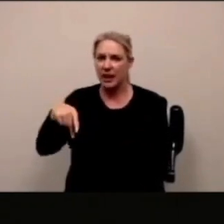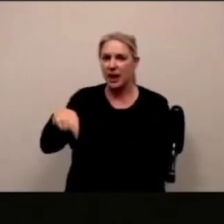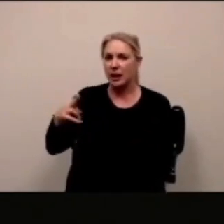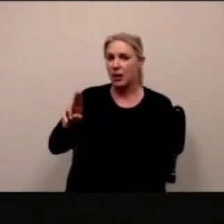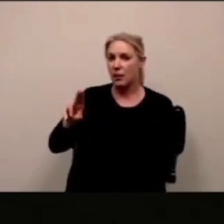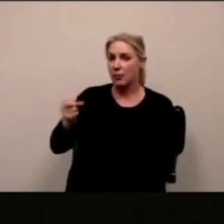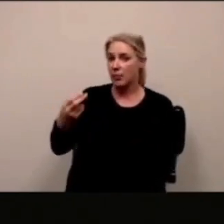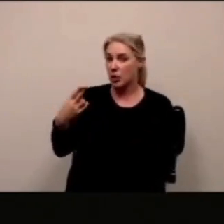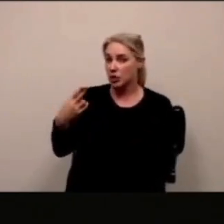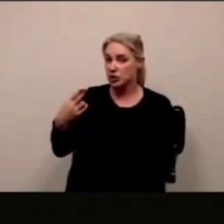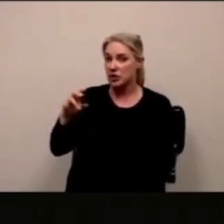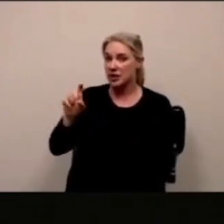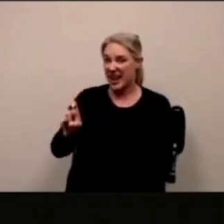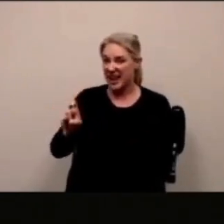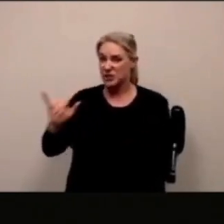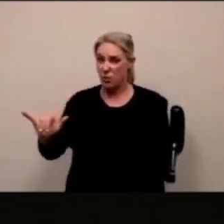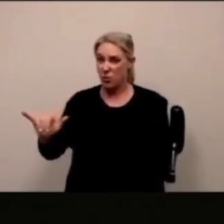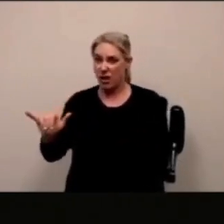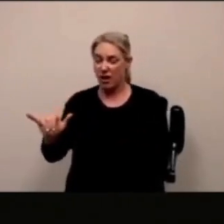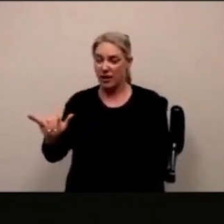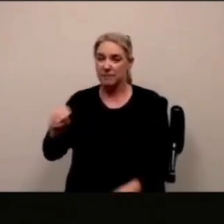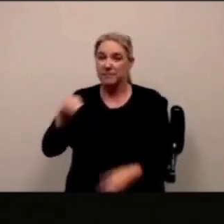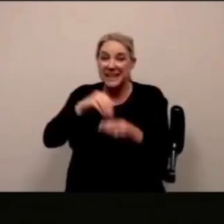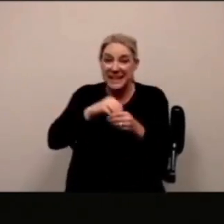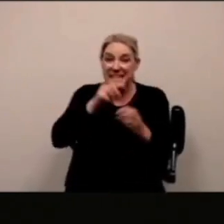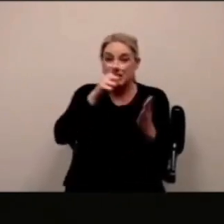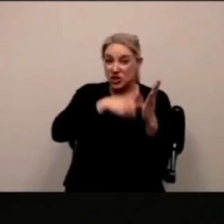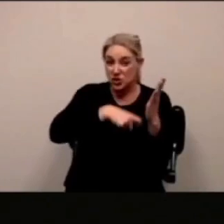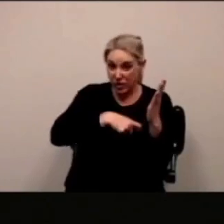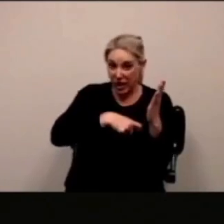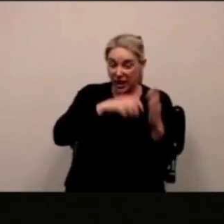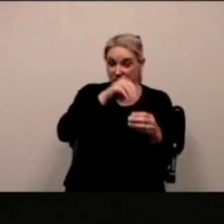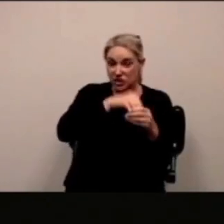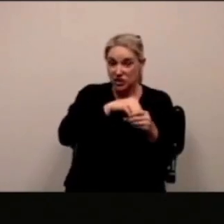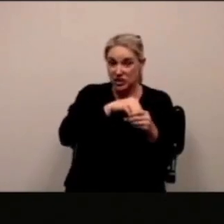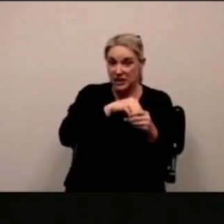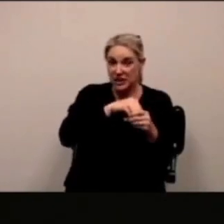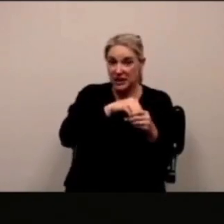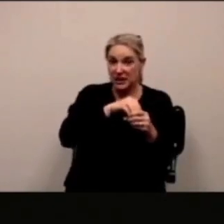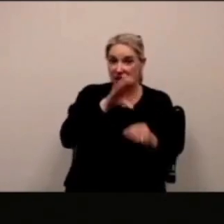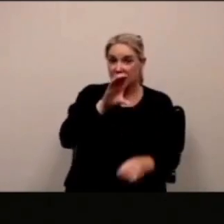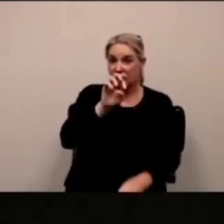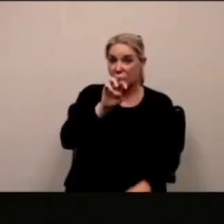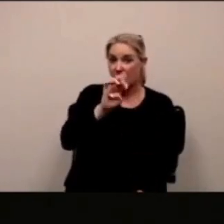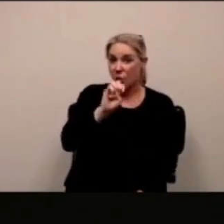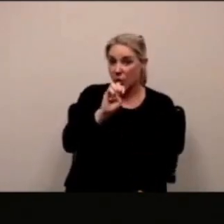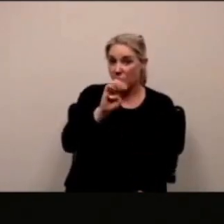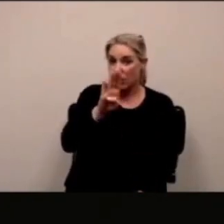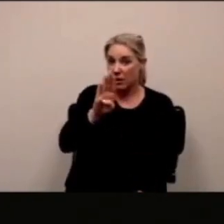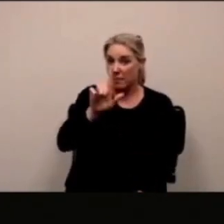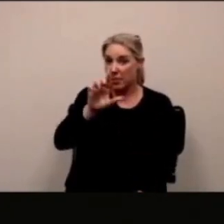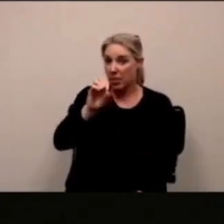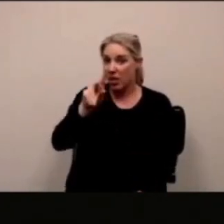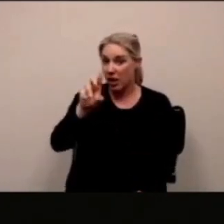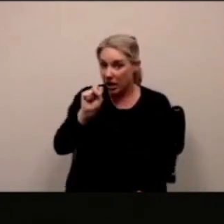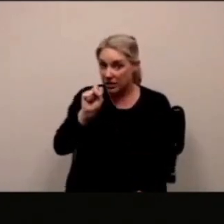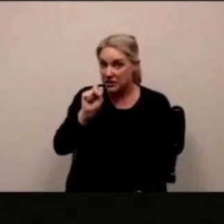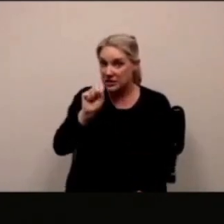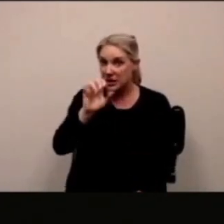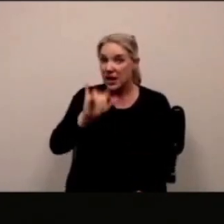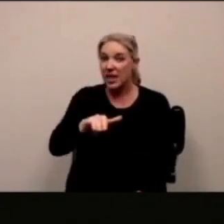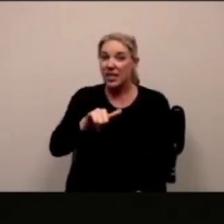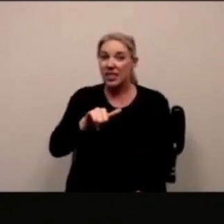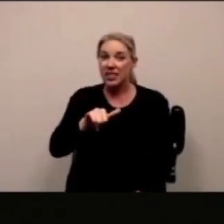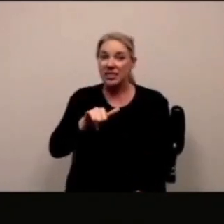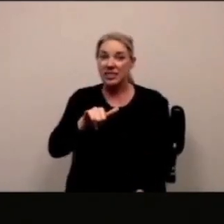コアブロックについての質問ですがブロックが動いてあとスプライトが動くとスプライト